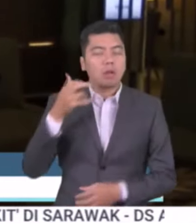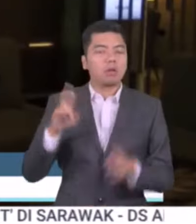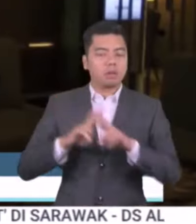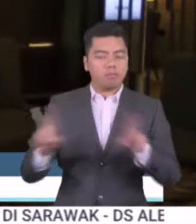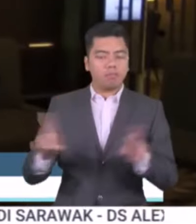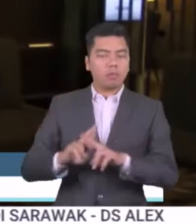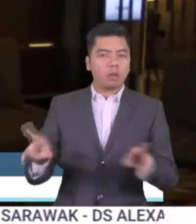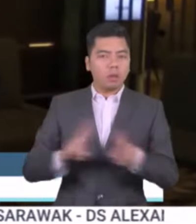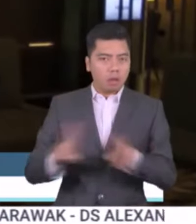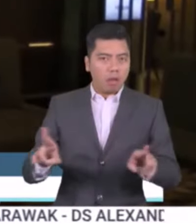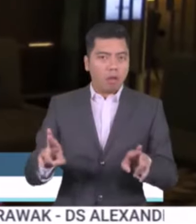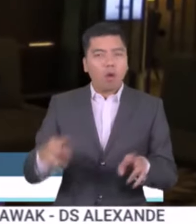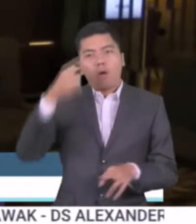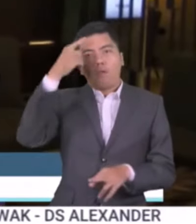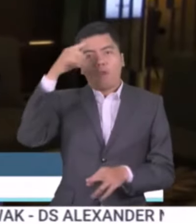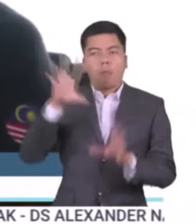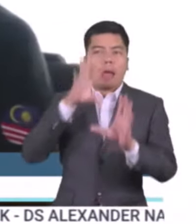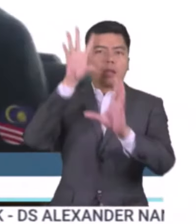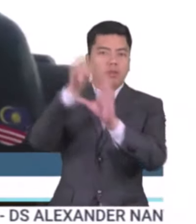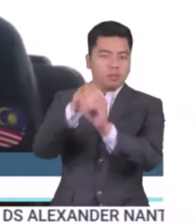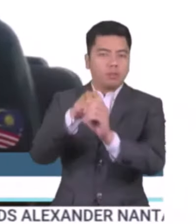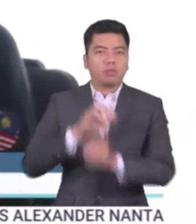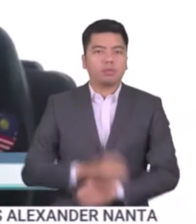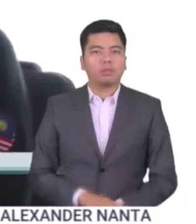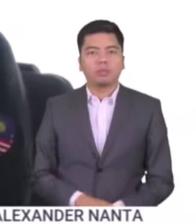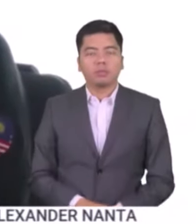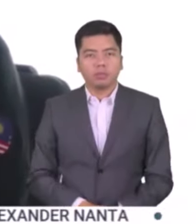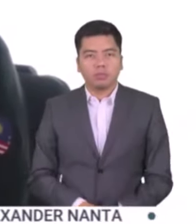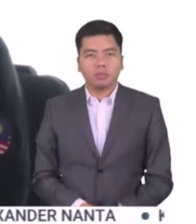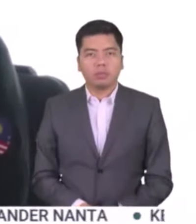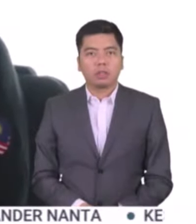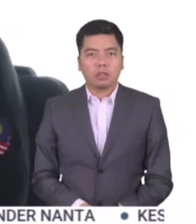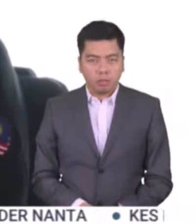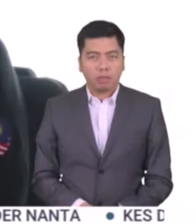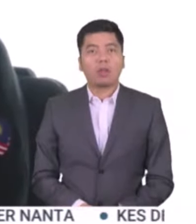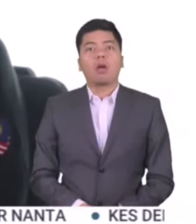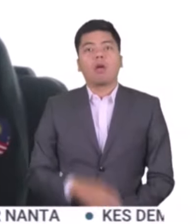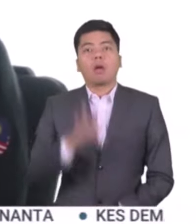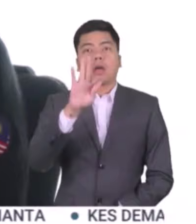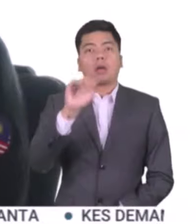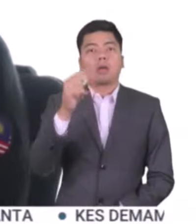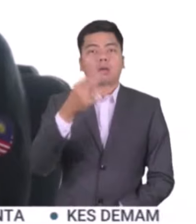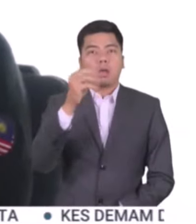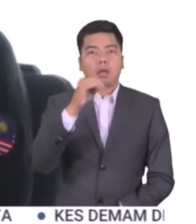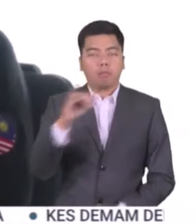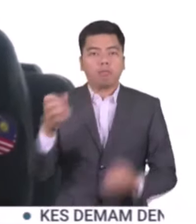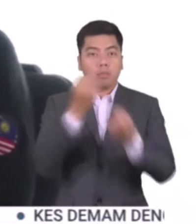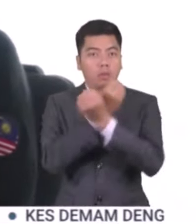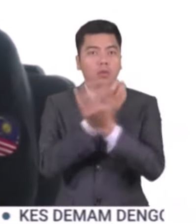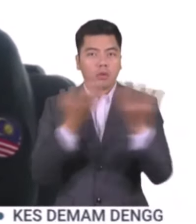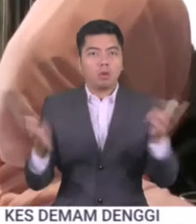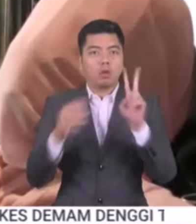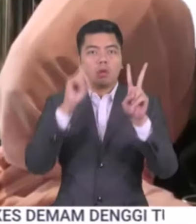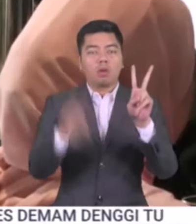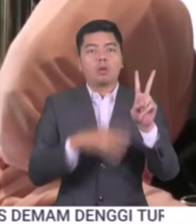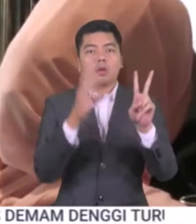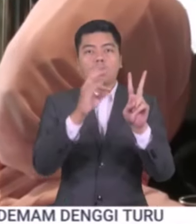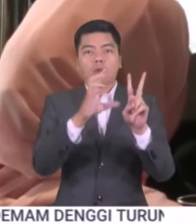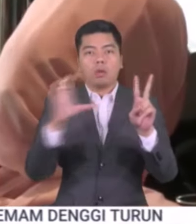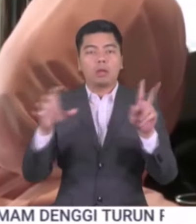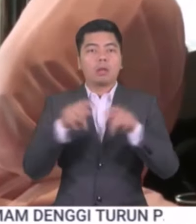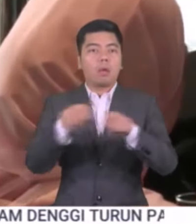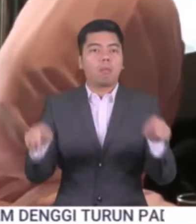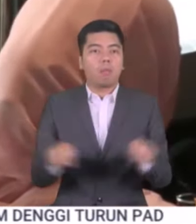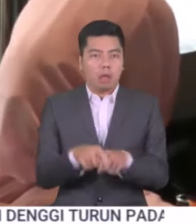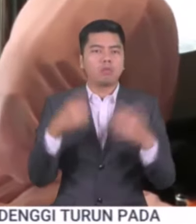bersedia untuk Mas P kadar segeraara itu memaklumkan 2700 lokasi